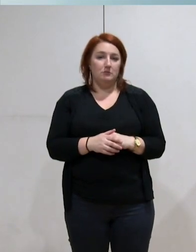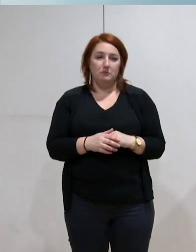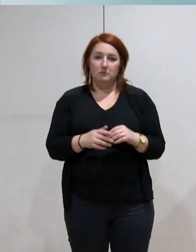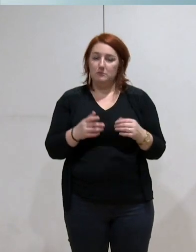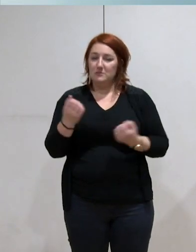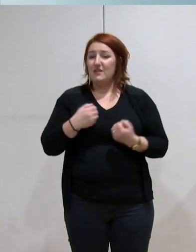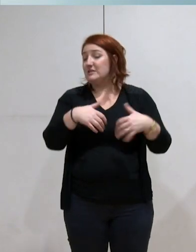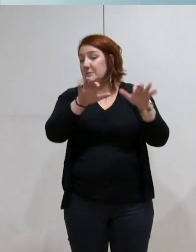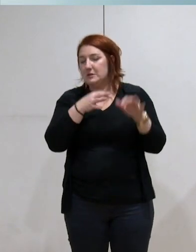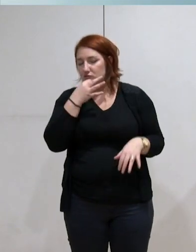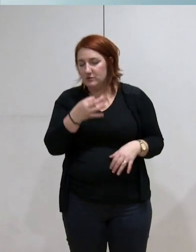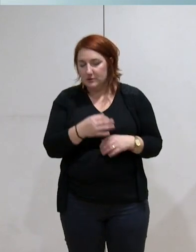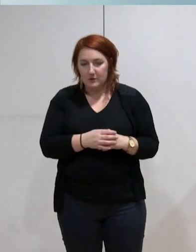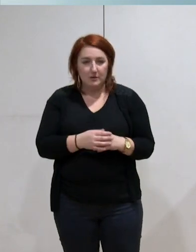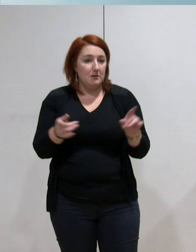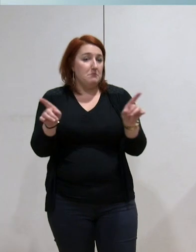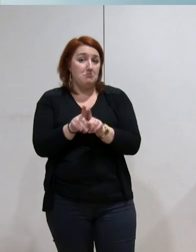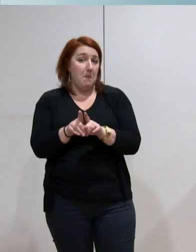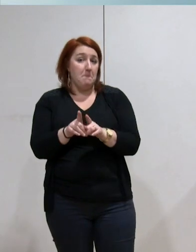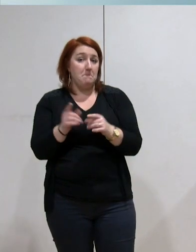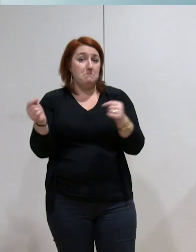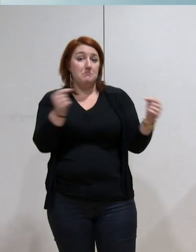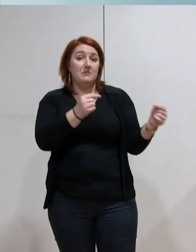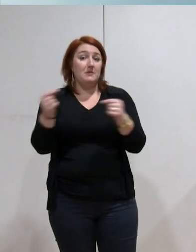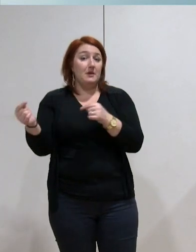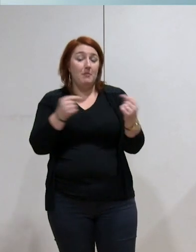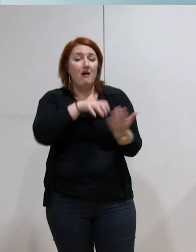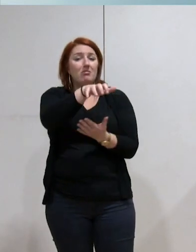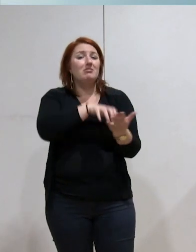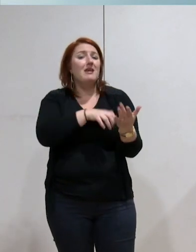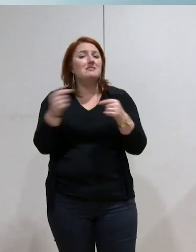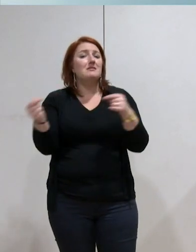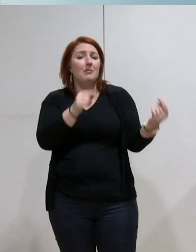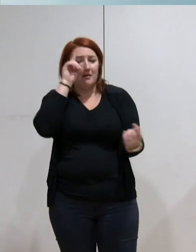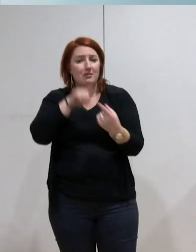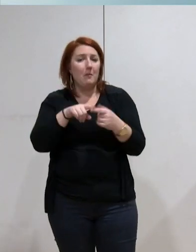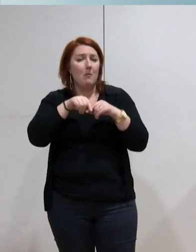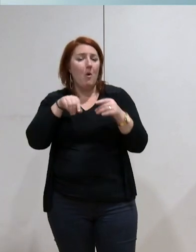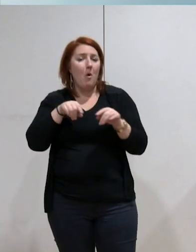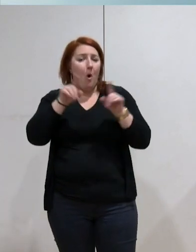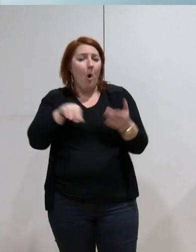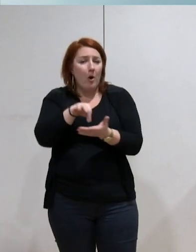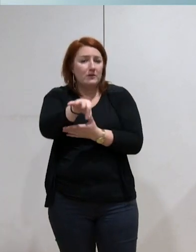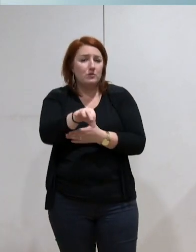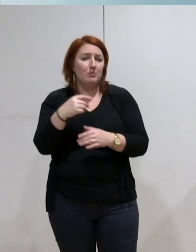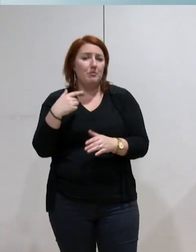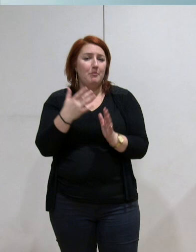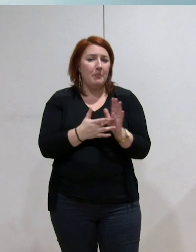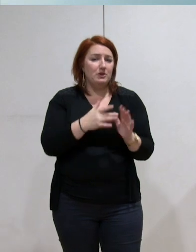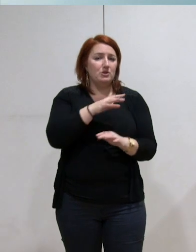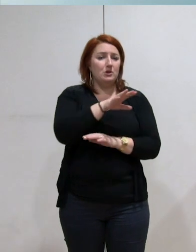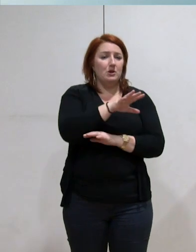services administratifs je dire comme ça avait été écrit dans le débat texte du débat d'orientation budgétaire sur les pages 34 et les pages 37